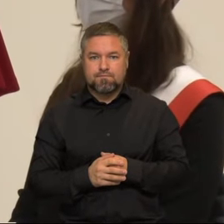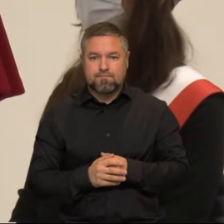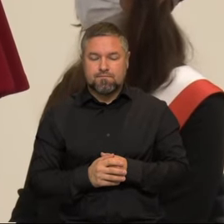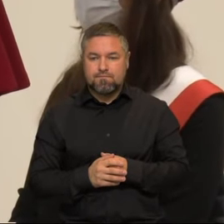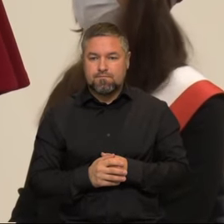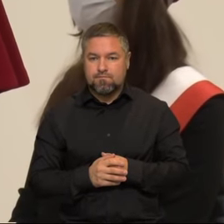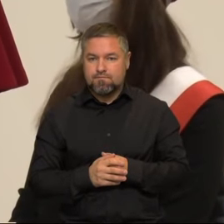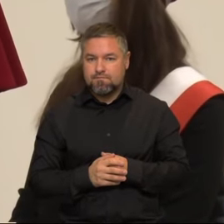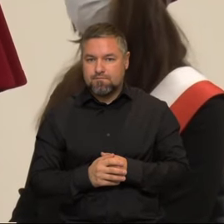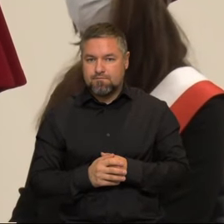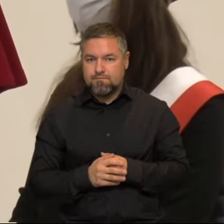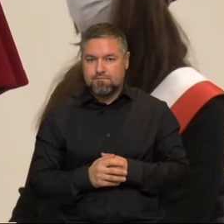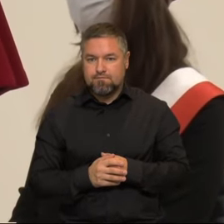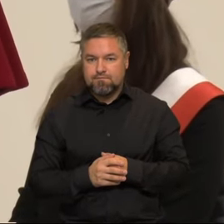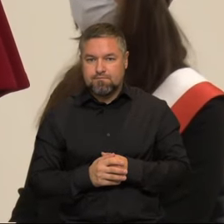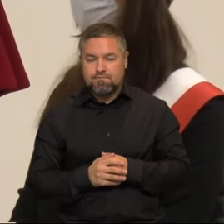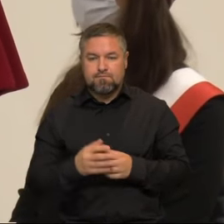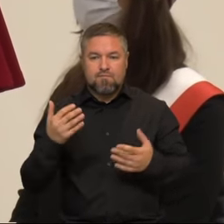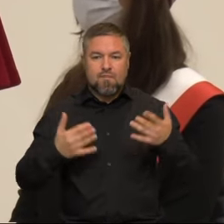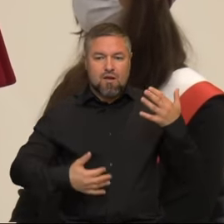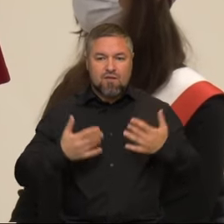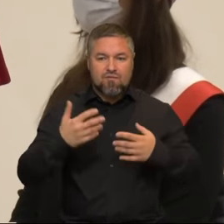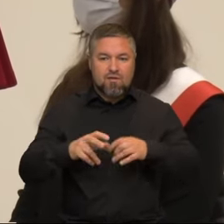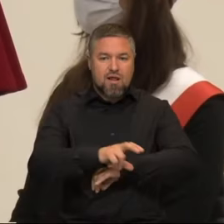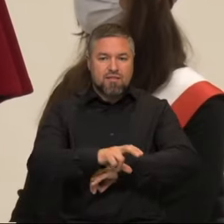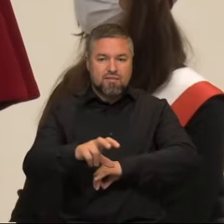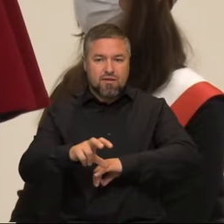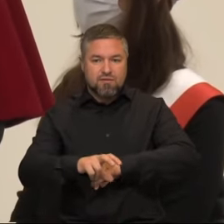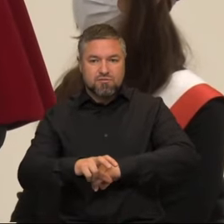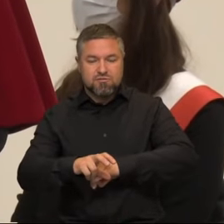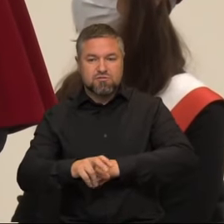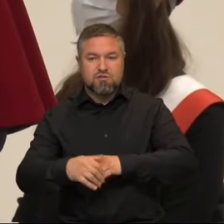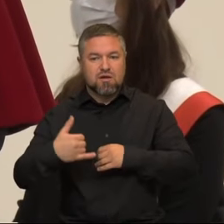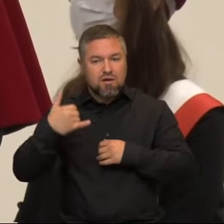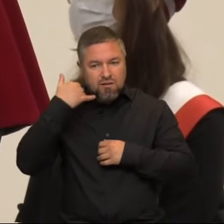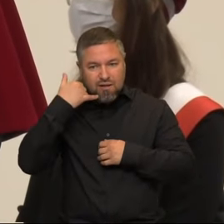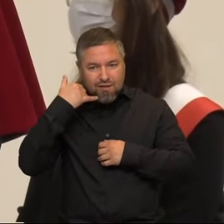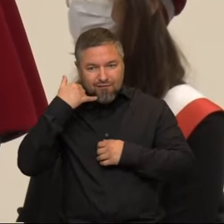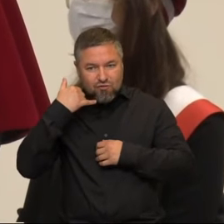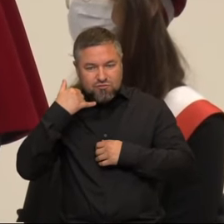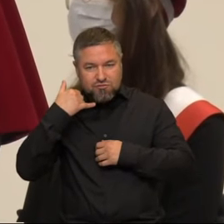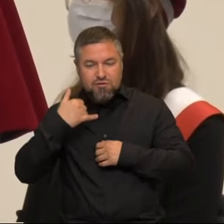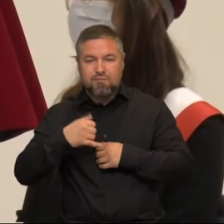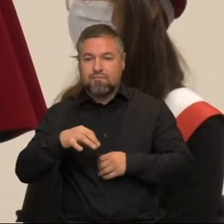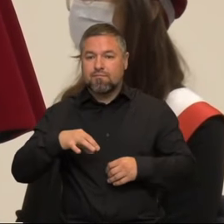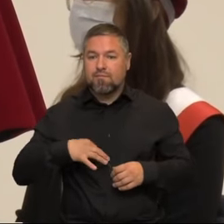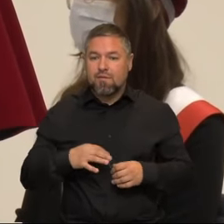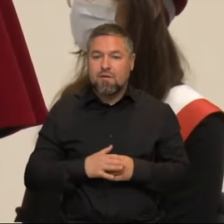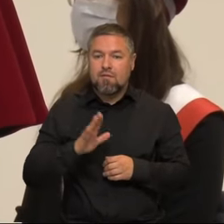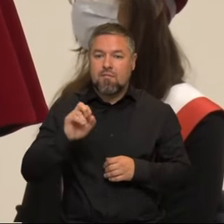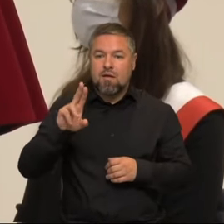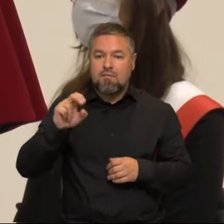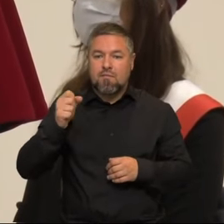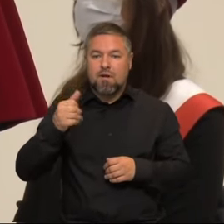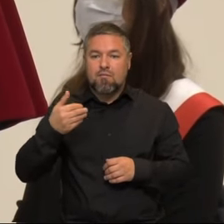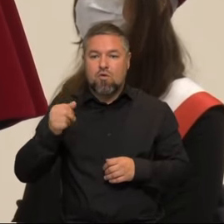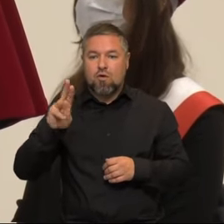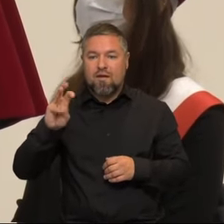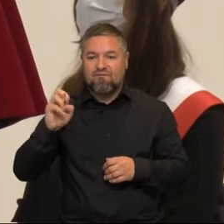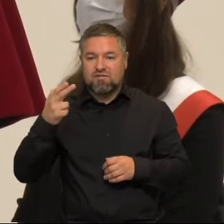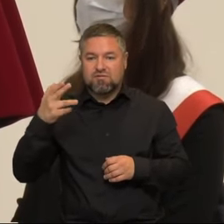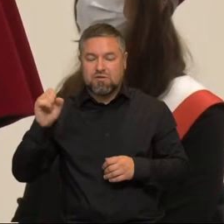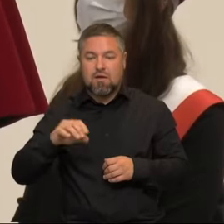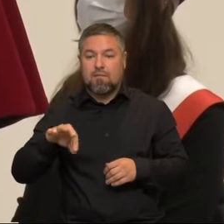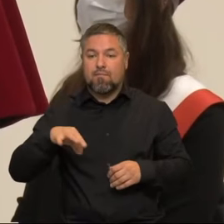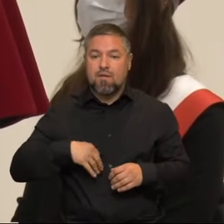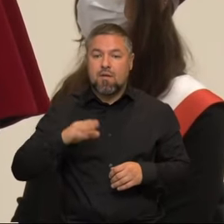Z dyscypliny informatyka techniczna i telekomunikacja pani Barbara Morawska